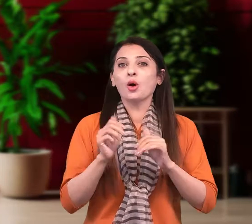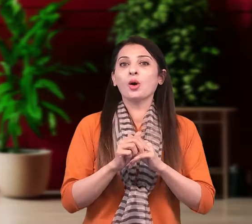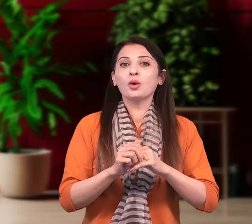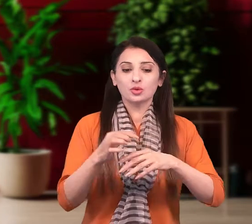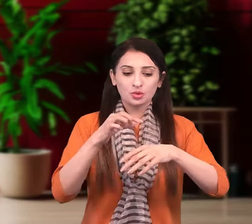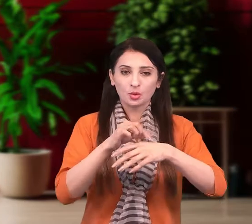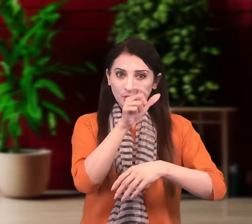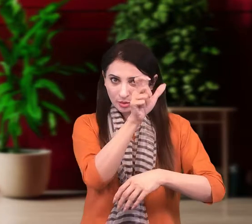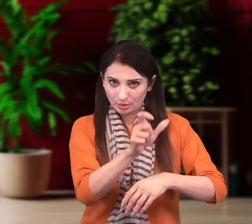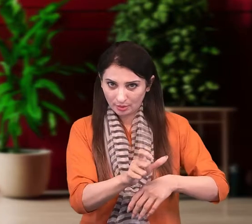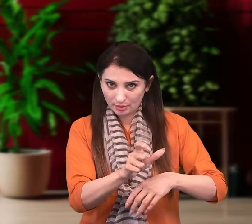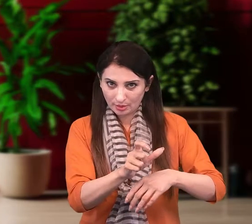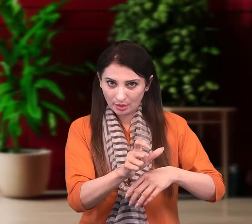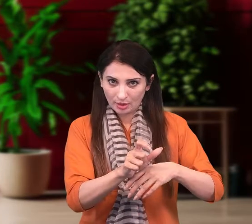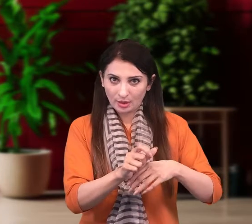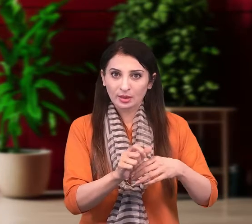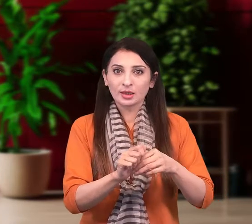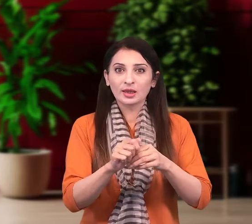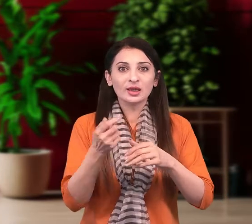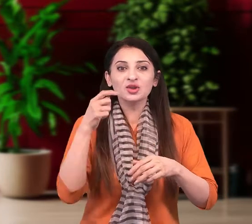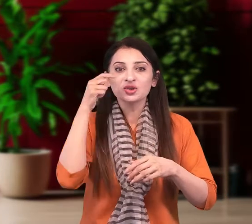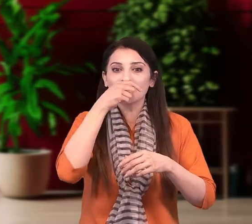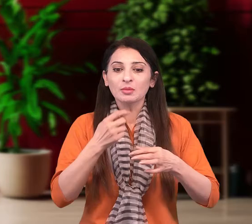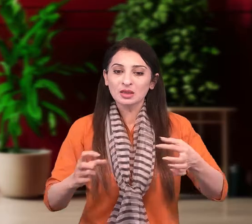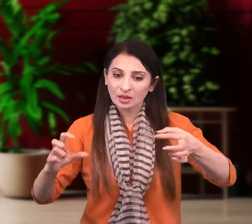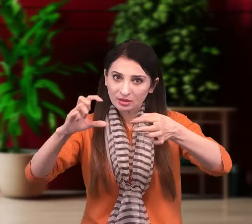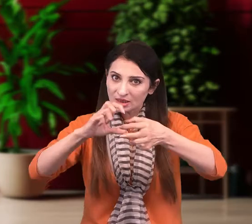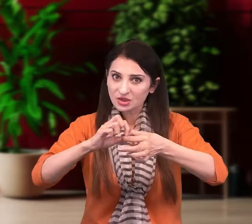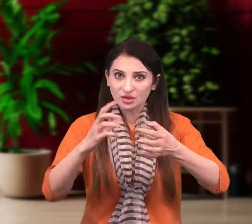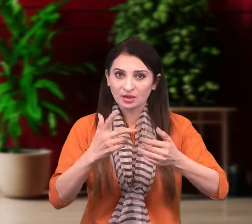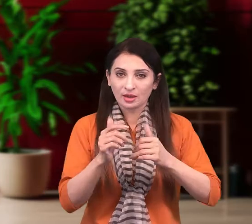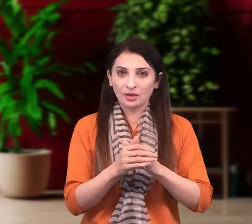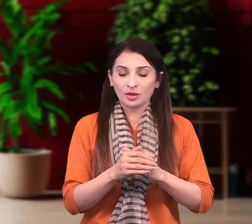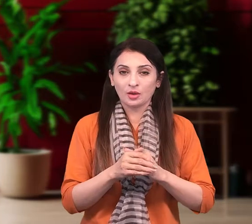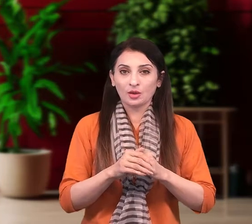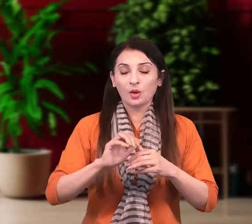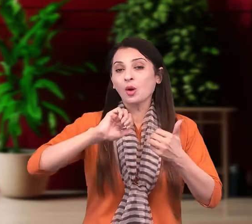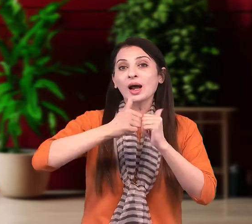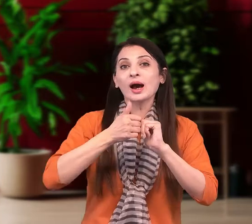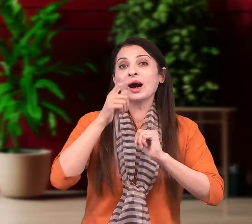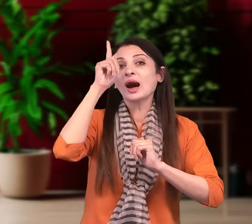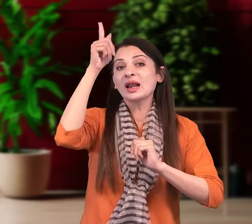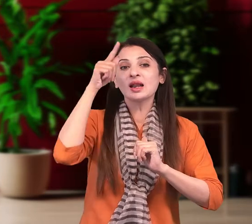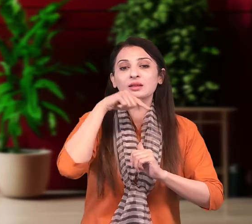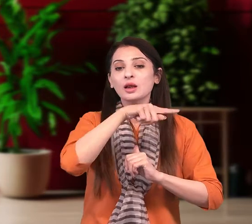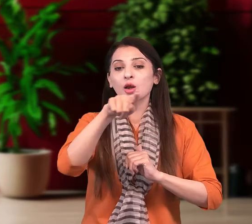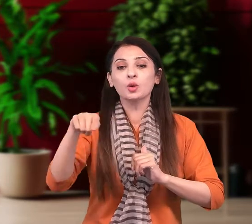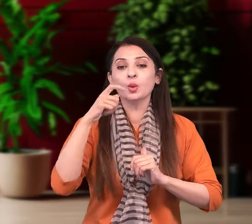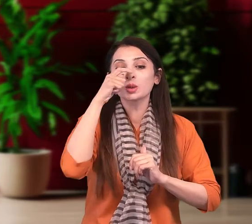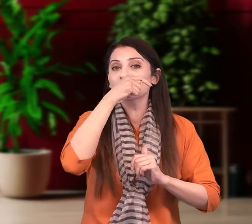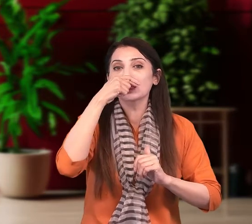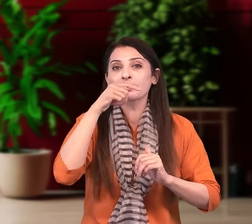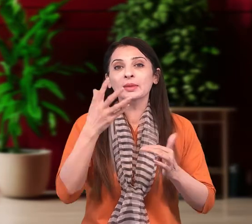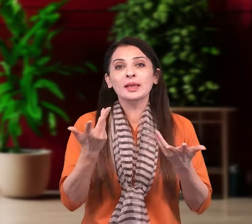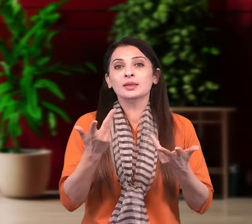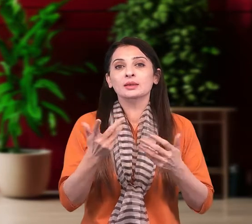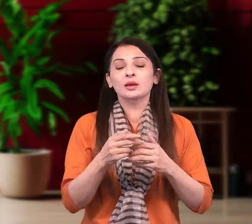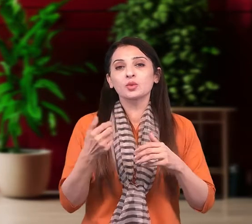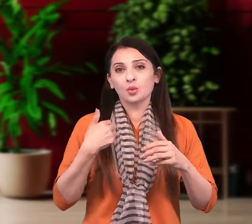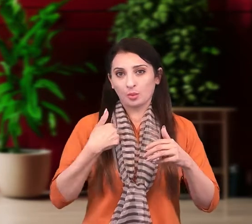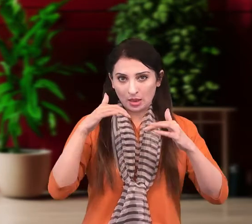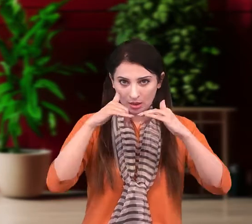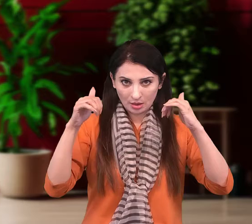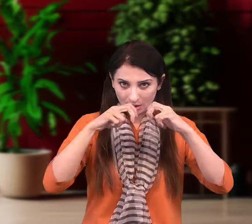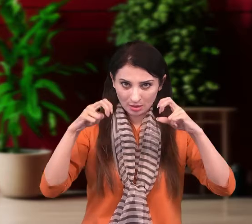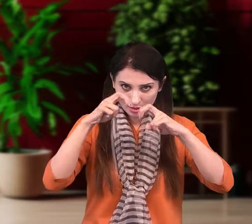कि कोई हदीस, कोई आयत ये नहीं कहती कि ए बंदे तुमने इतना गुनाह किया है, तुम्हारी माफ़ी नहीं